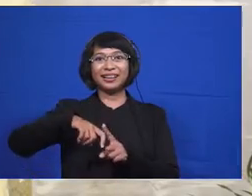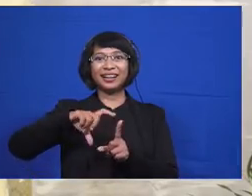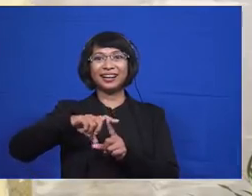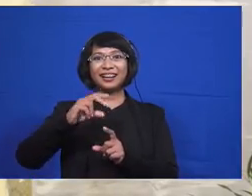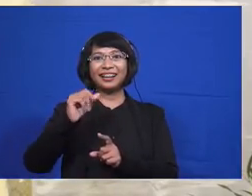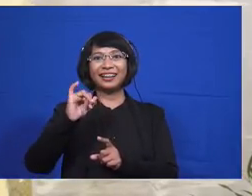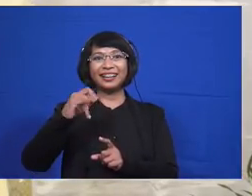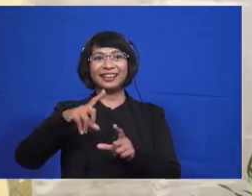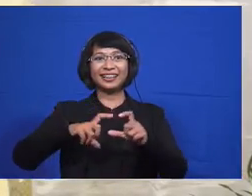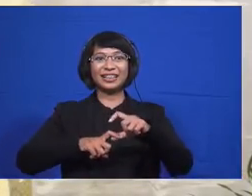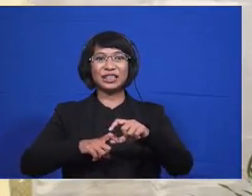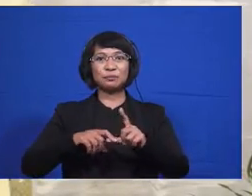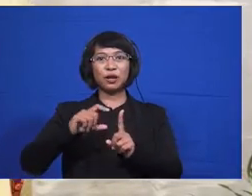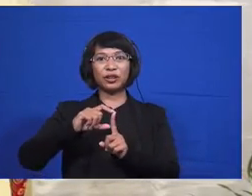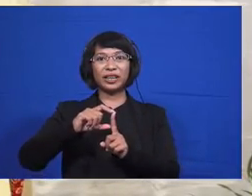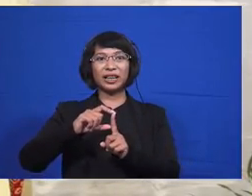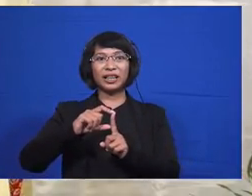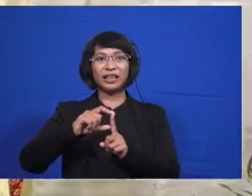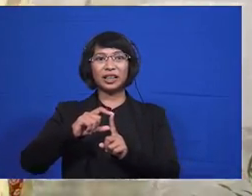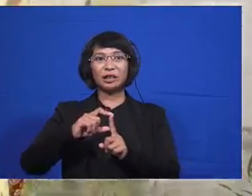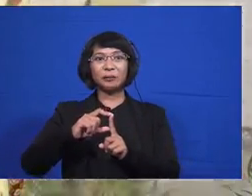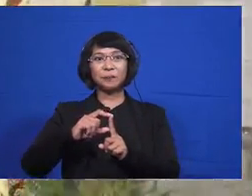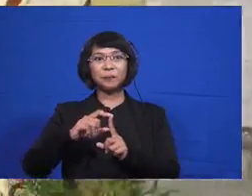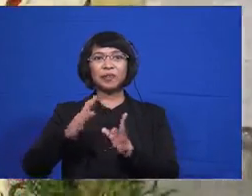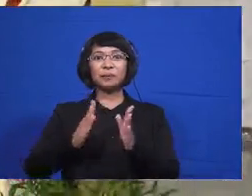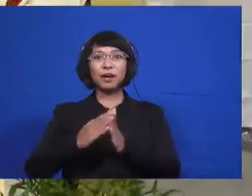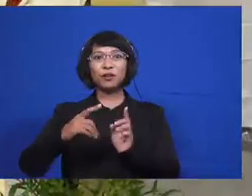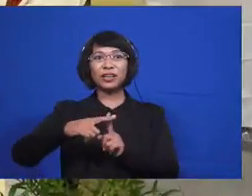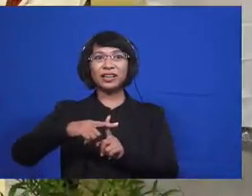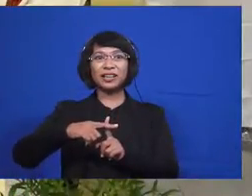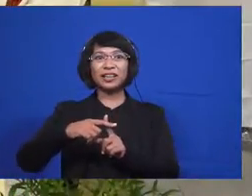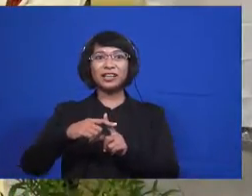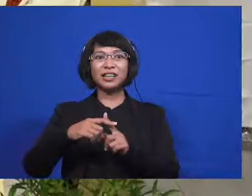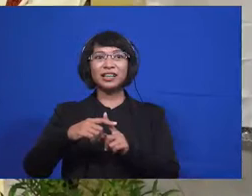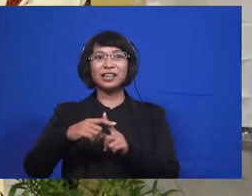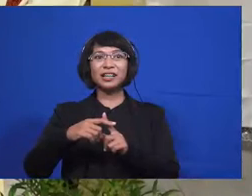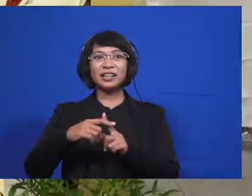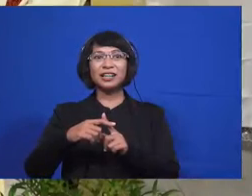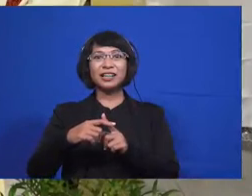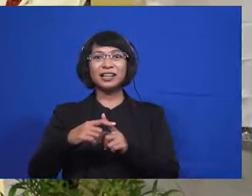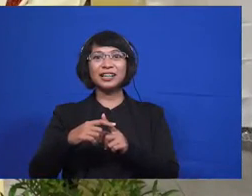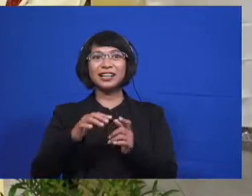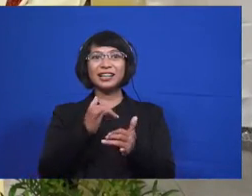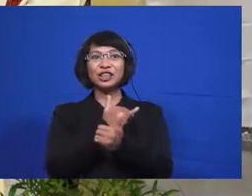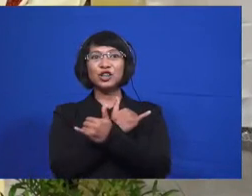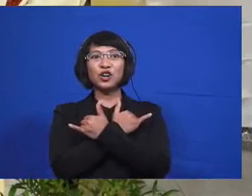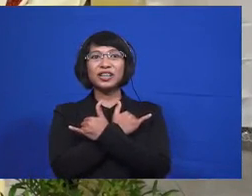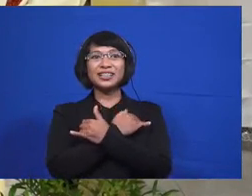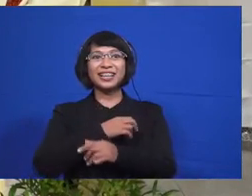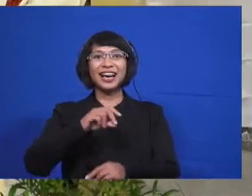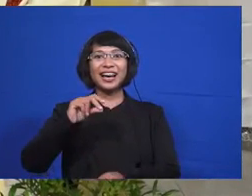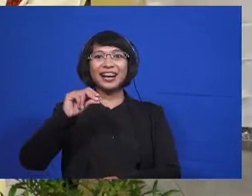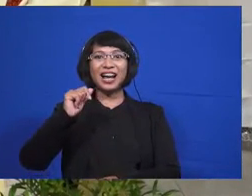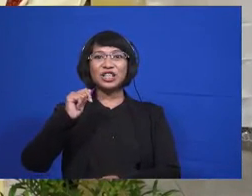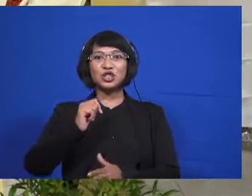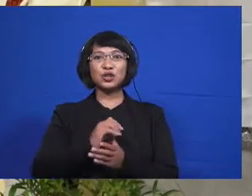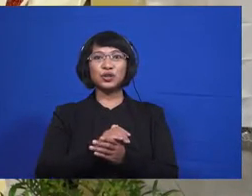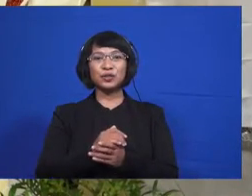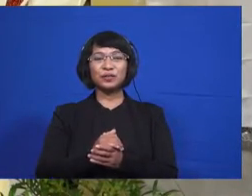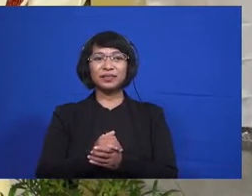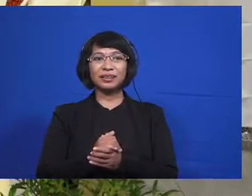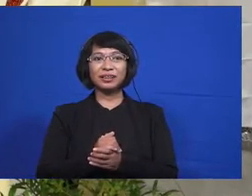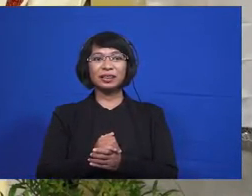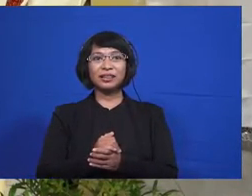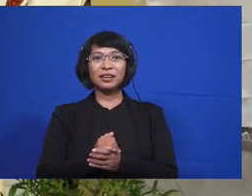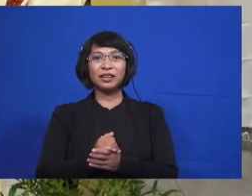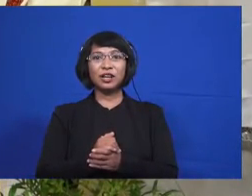di paroki Yohanes Rasul, bukan Edi Purwanto tetapi Yohanes